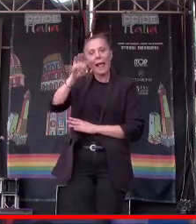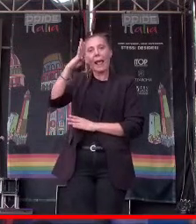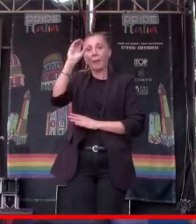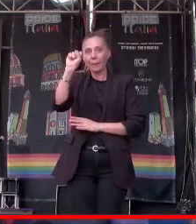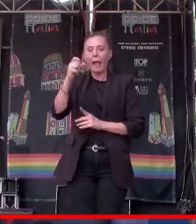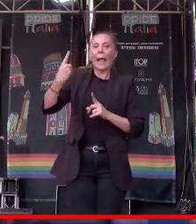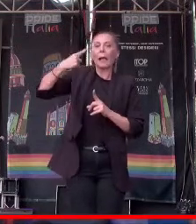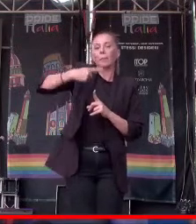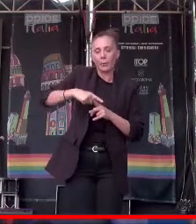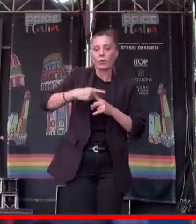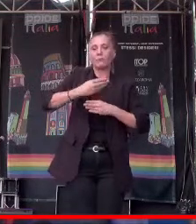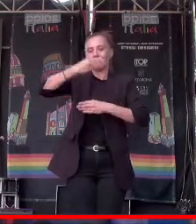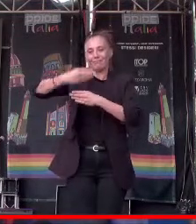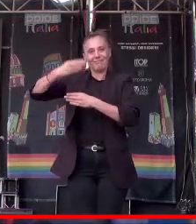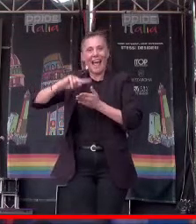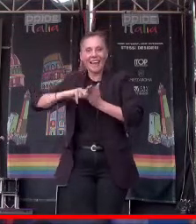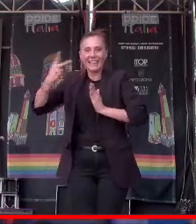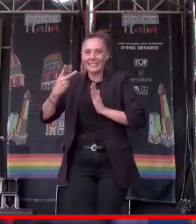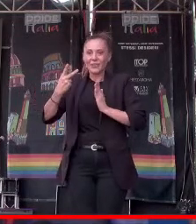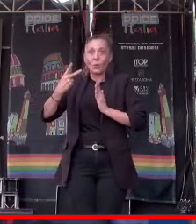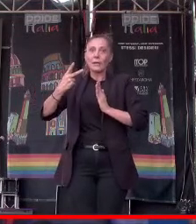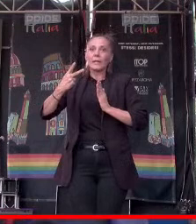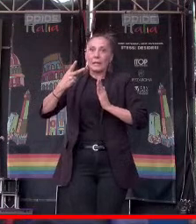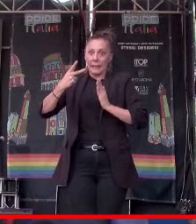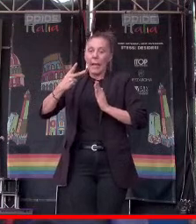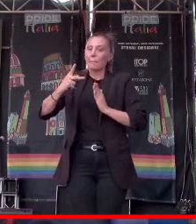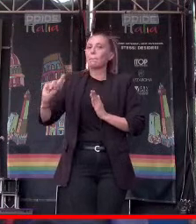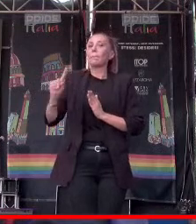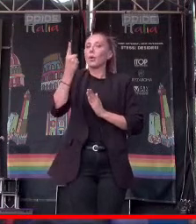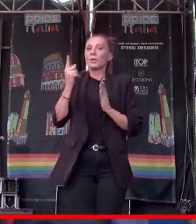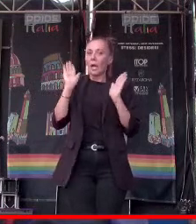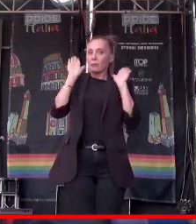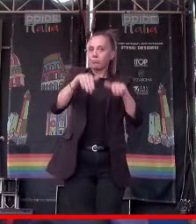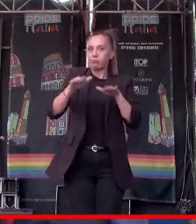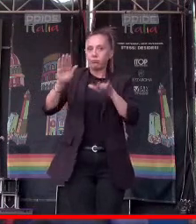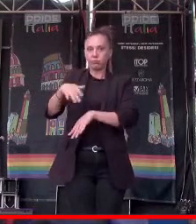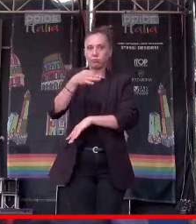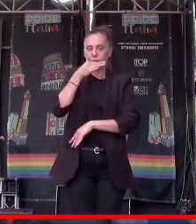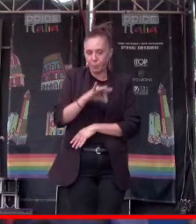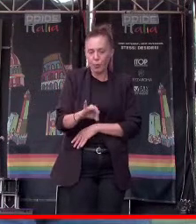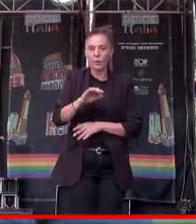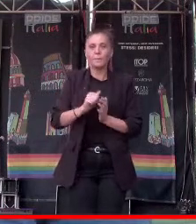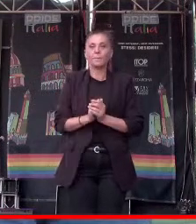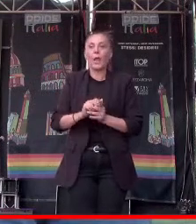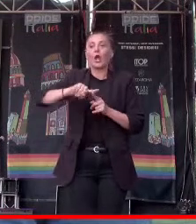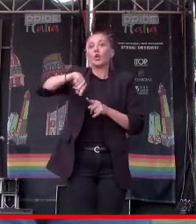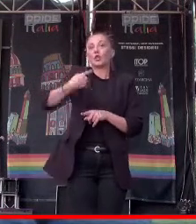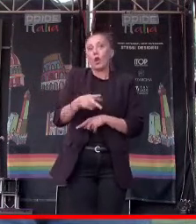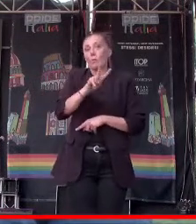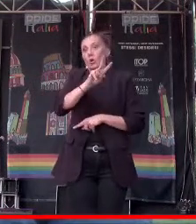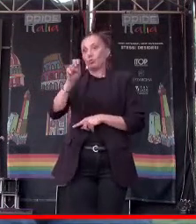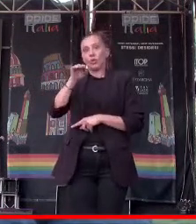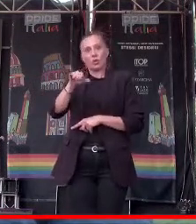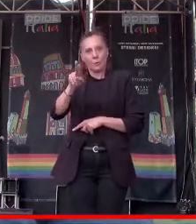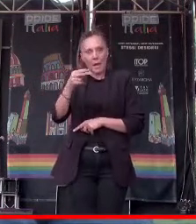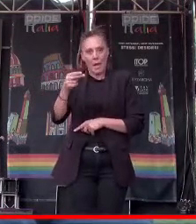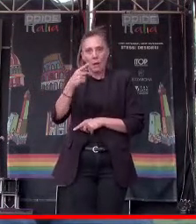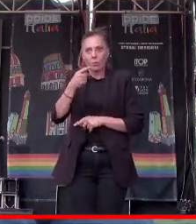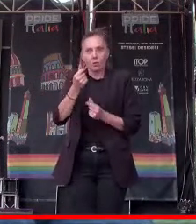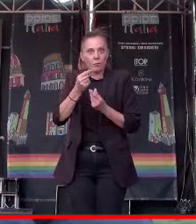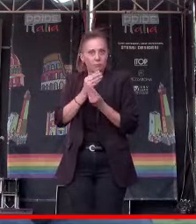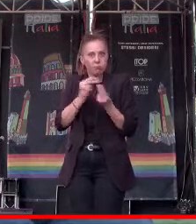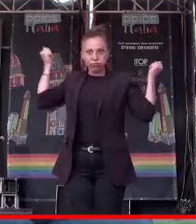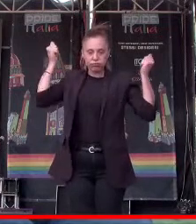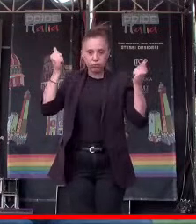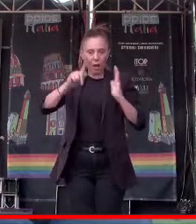eliminare le prime barriere architettoniche di importanza prioritaria. E, dopodiché i soldi sono scomparsi e la delibera